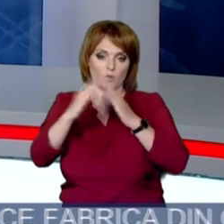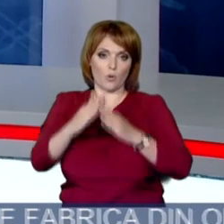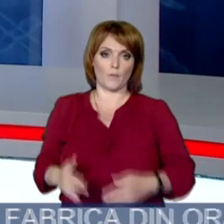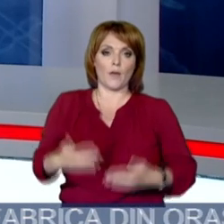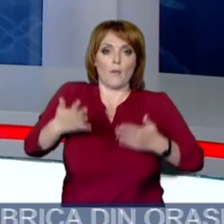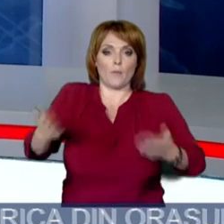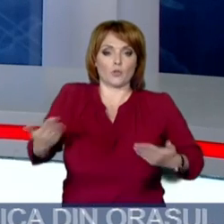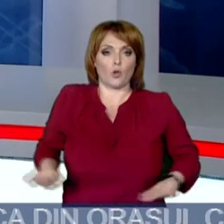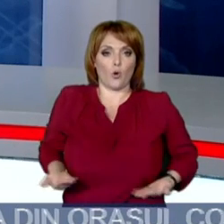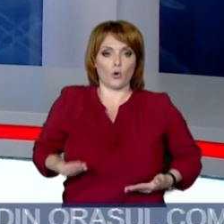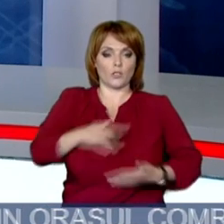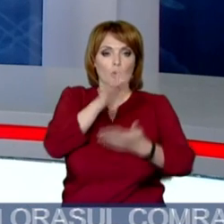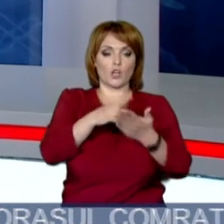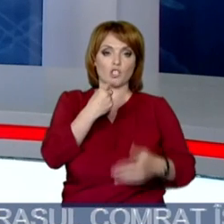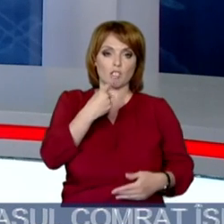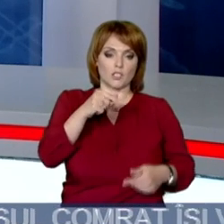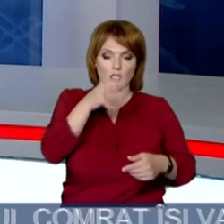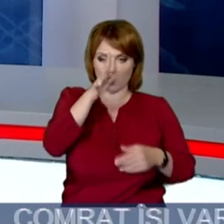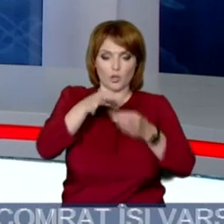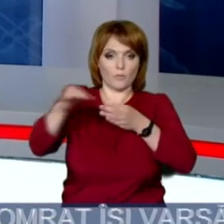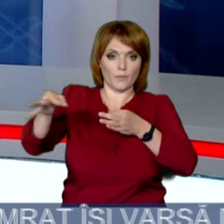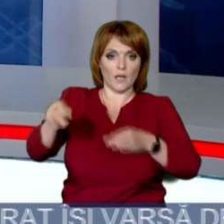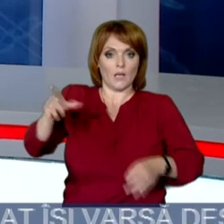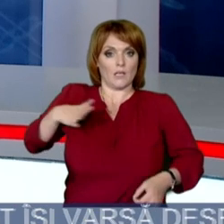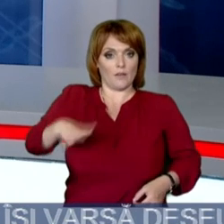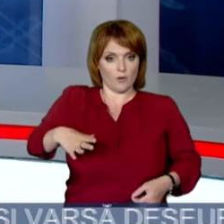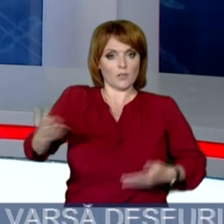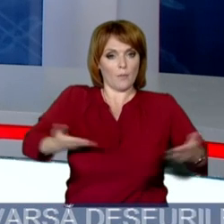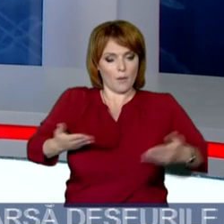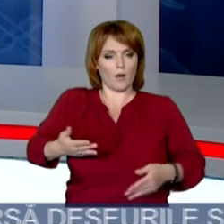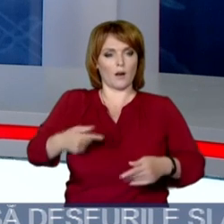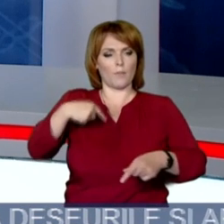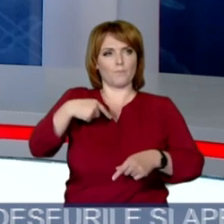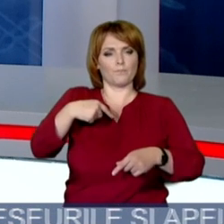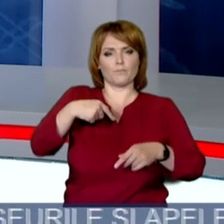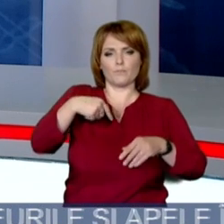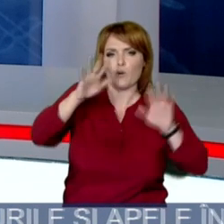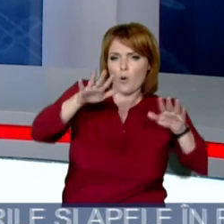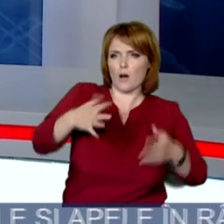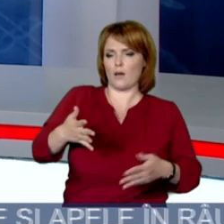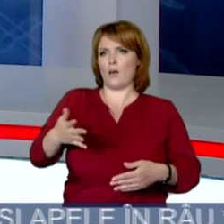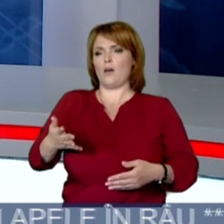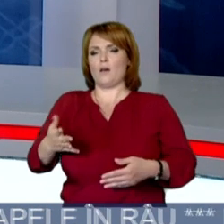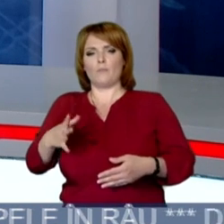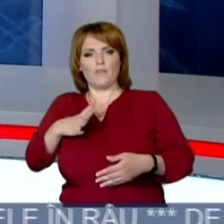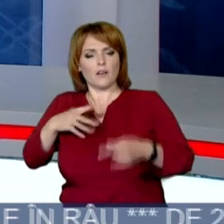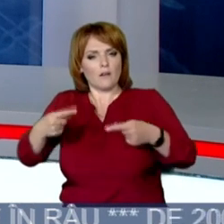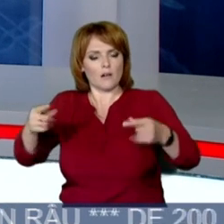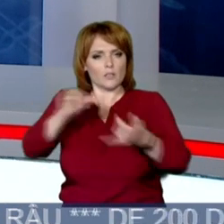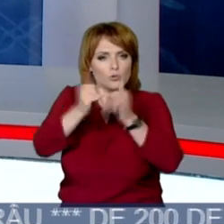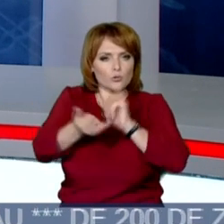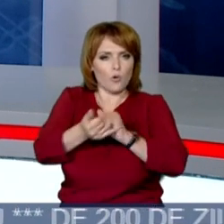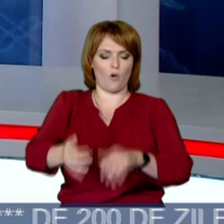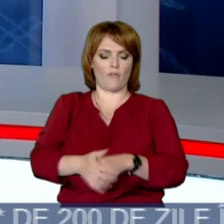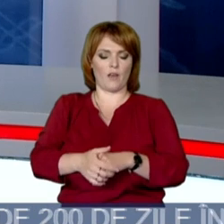Mai mulți locuitori din orașul Sângera, din municipiul Chișinău, sunt nevoiți să meargă prin ploaie pentru a ajunge la muncă sau la școală. Oamenii